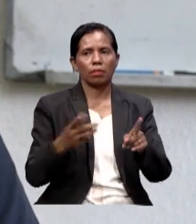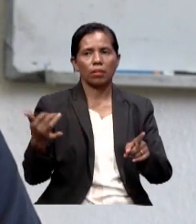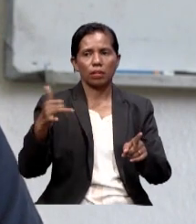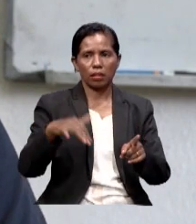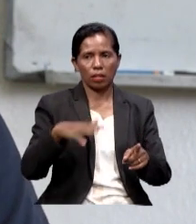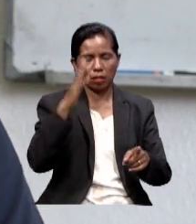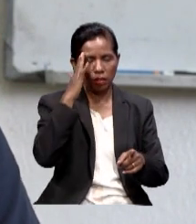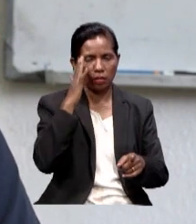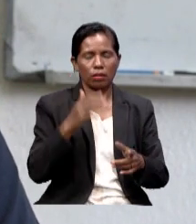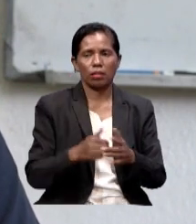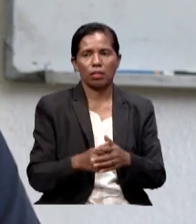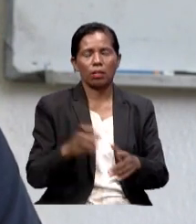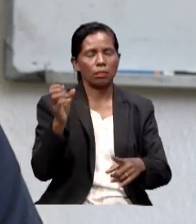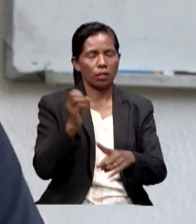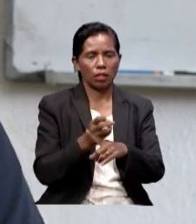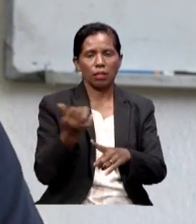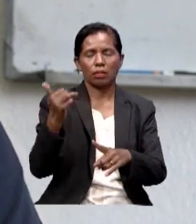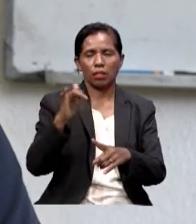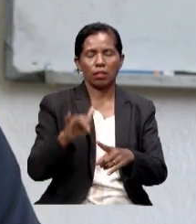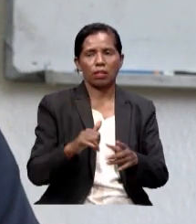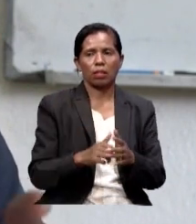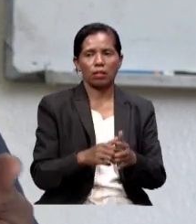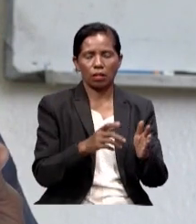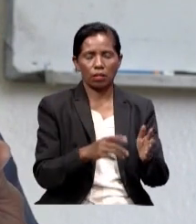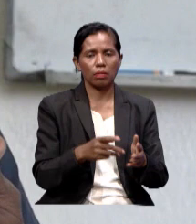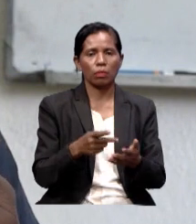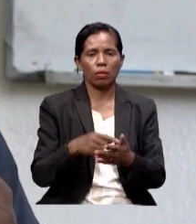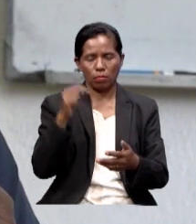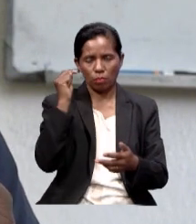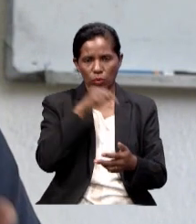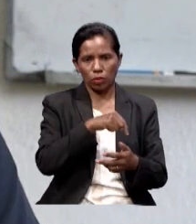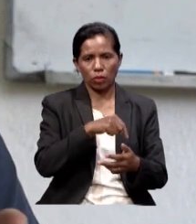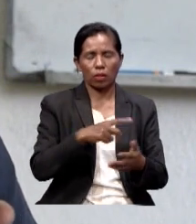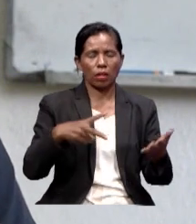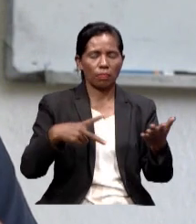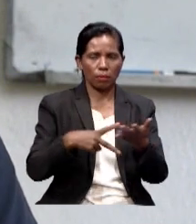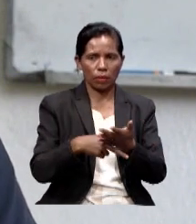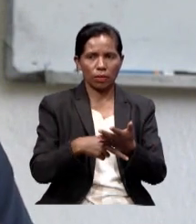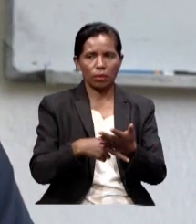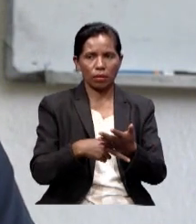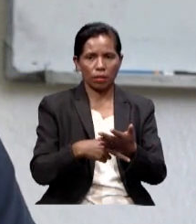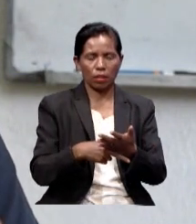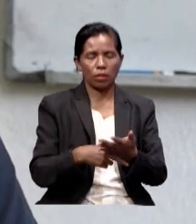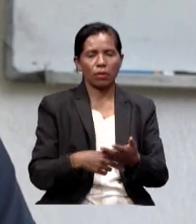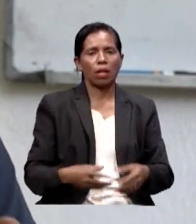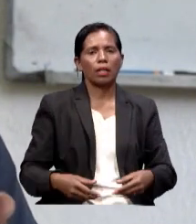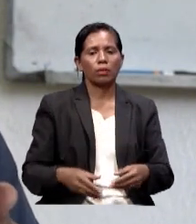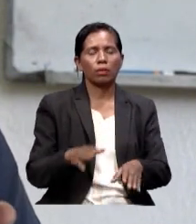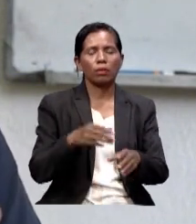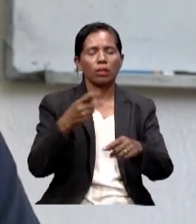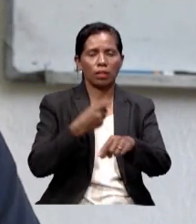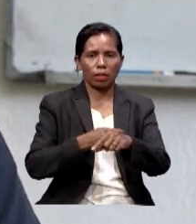nuin. Oportunidade de pasir para sirah talo propaganda. Depois atau bel ganya povo ni confiança. Ode.